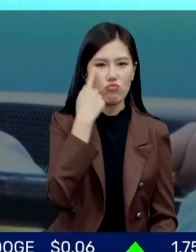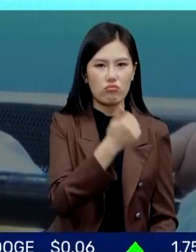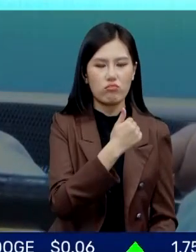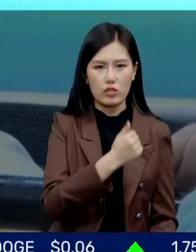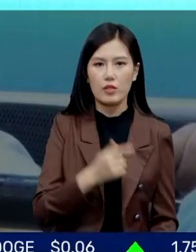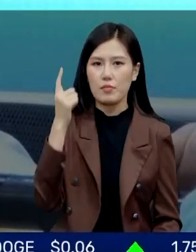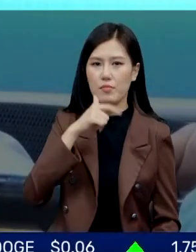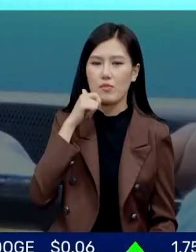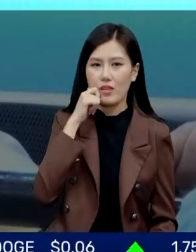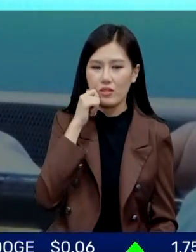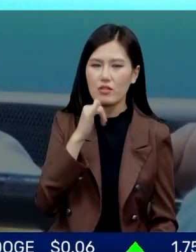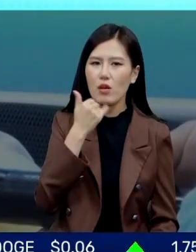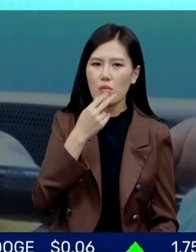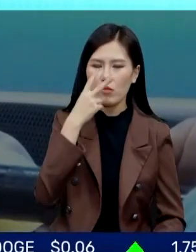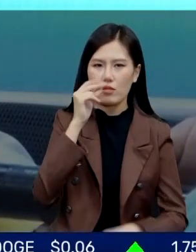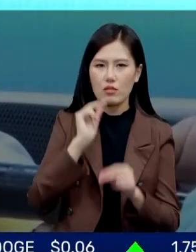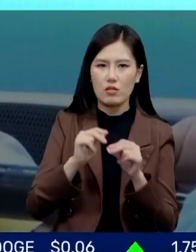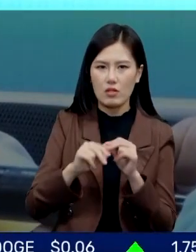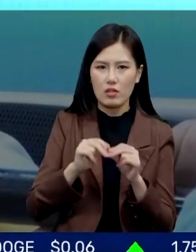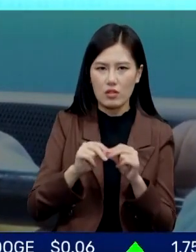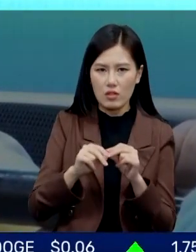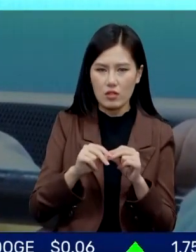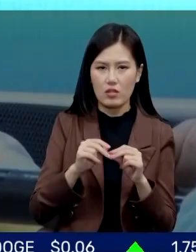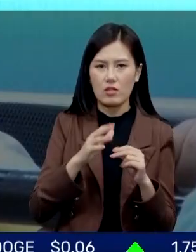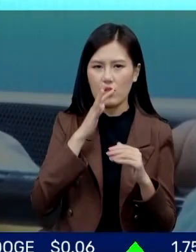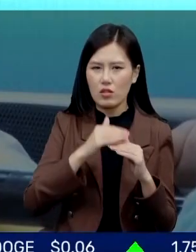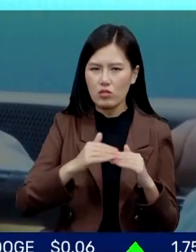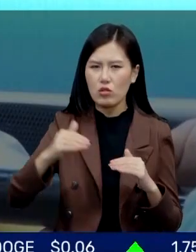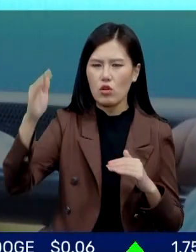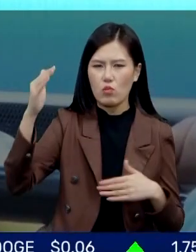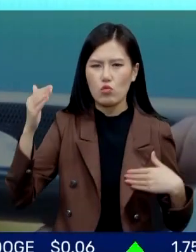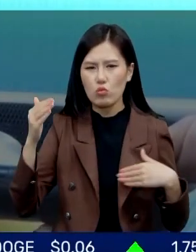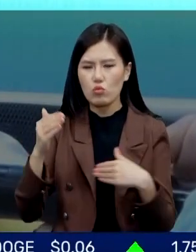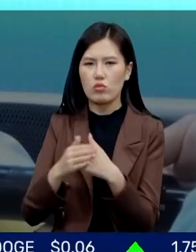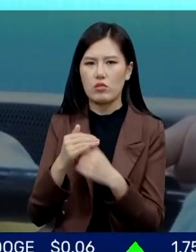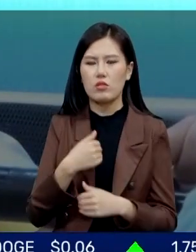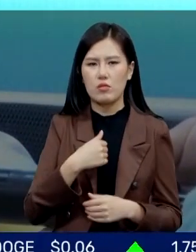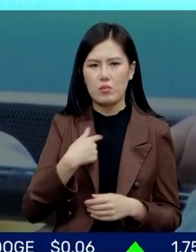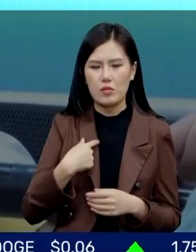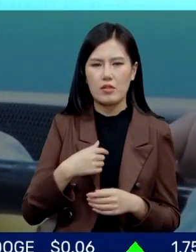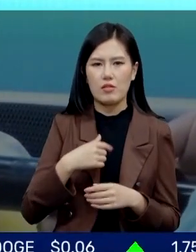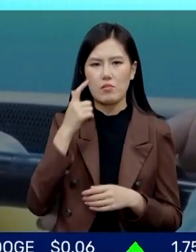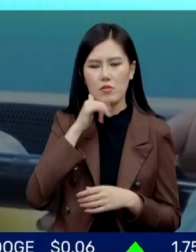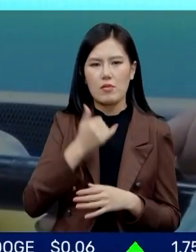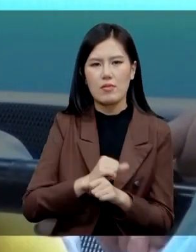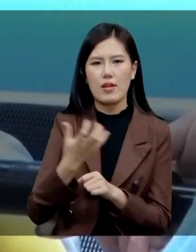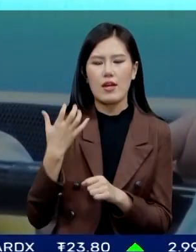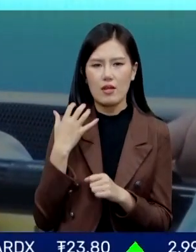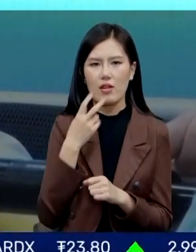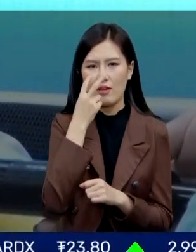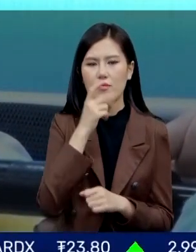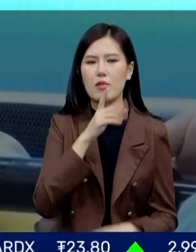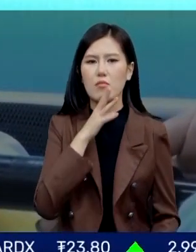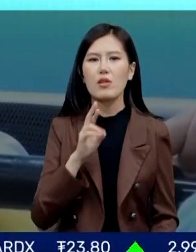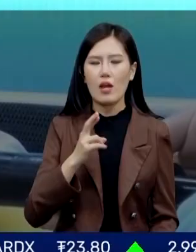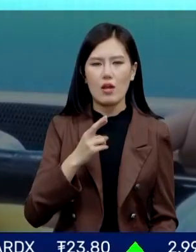хүртэл хянахаар одоо эцэг асрын хамгаалагчд бол амлаад байна. Ягаад гэвэл энэ хүүхдэд гарч болох дараагийн уруулыг бол бид нэр хамгийн